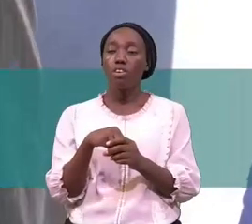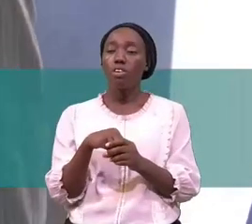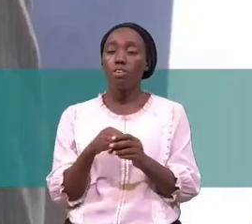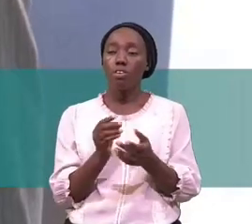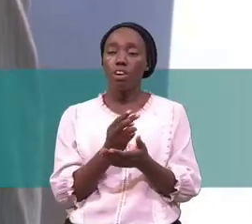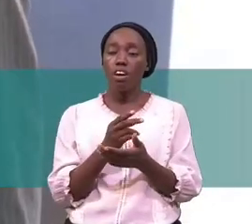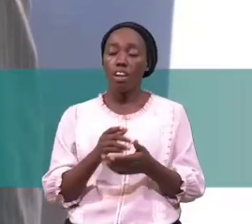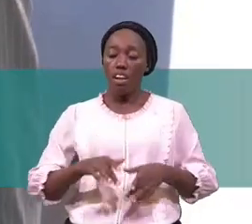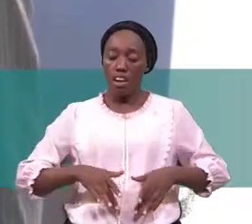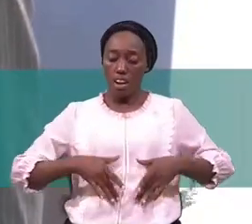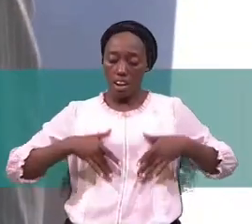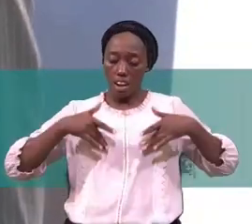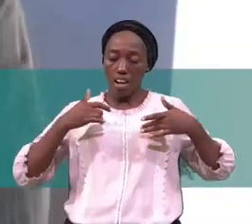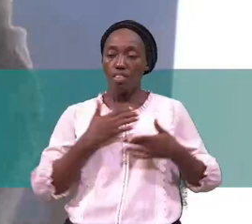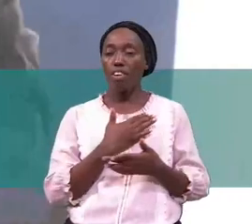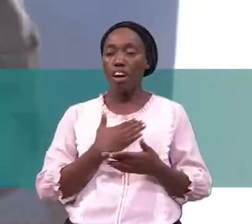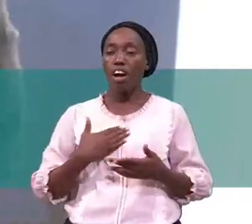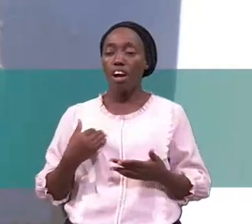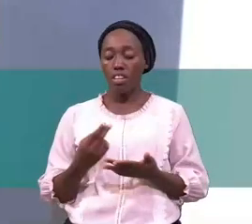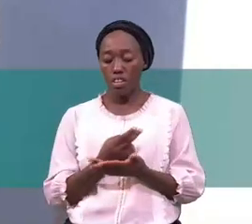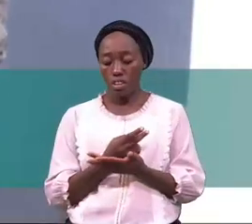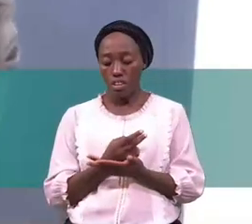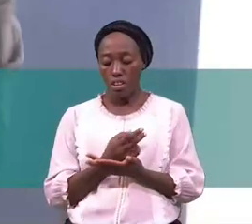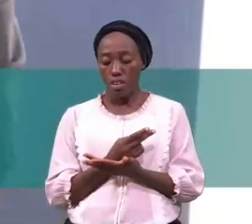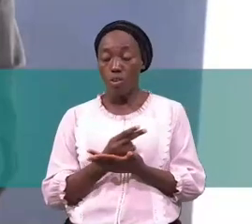Nous a donné tout ce qui contribue à la vie et à la piété.